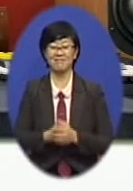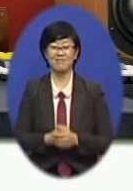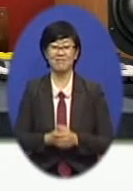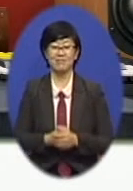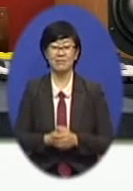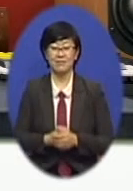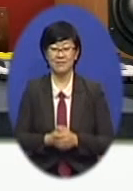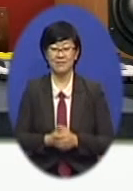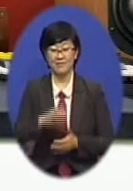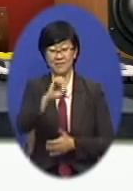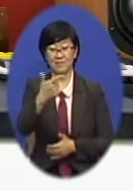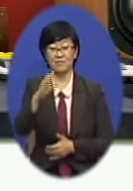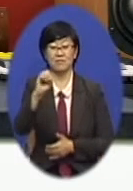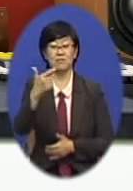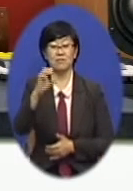자,